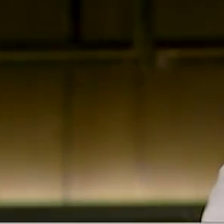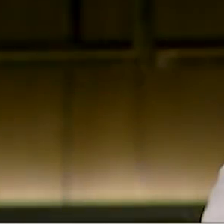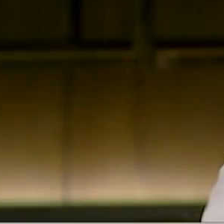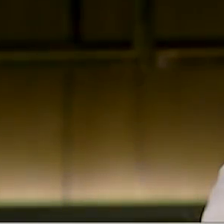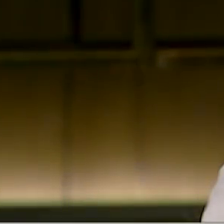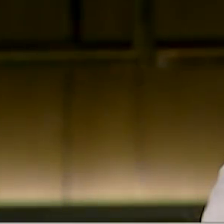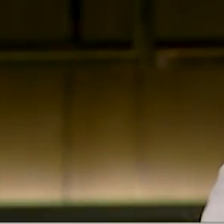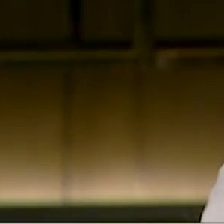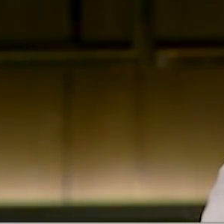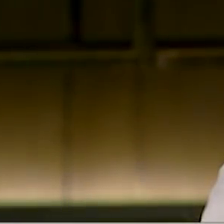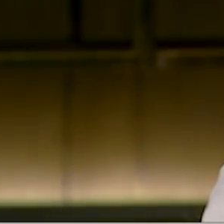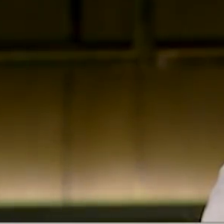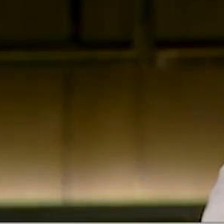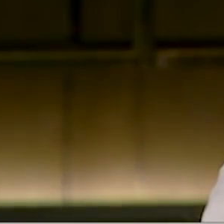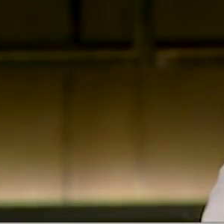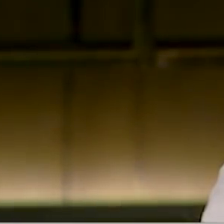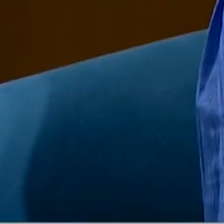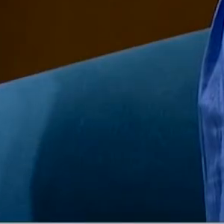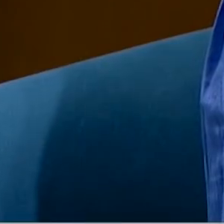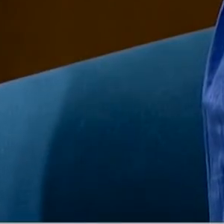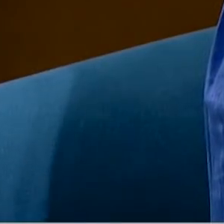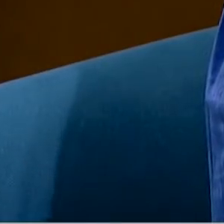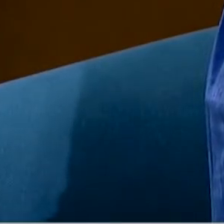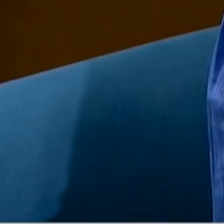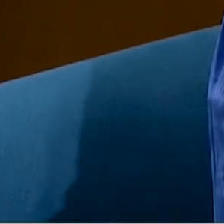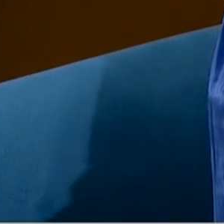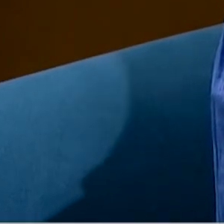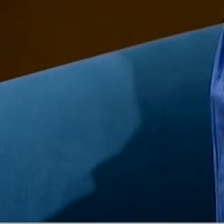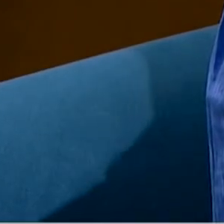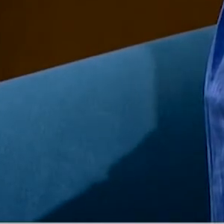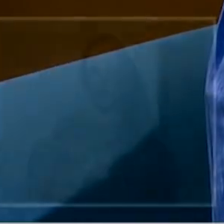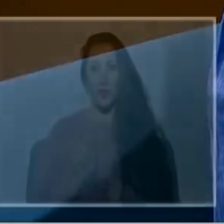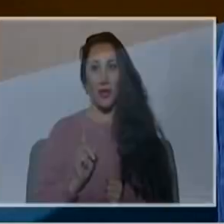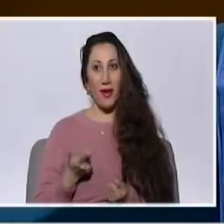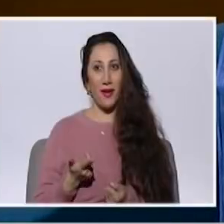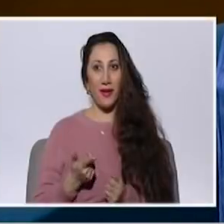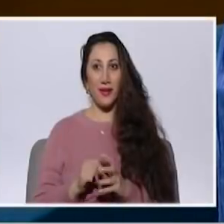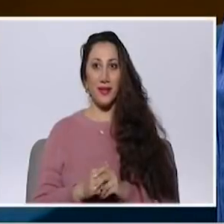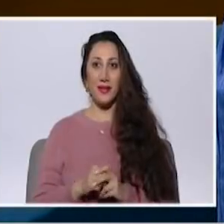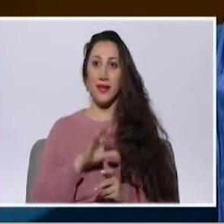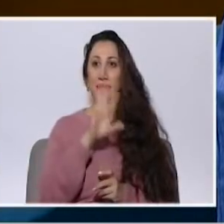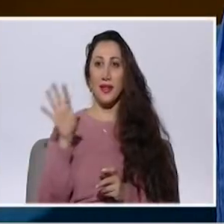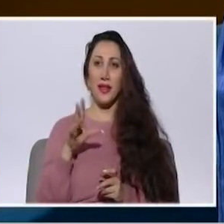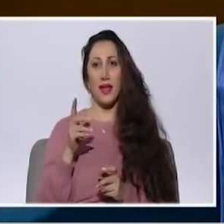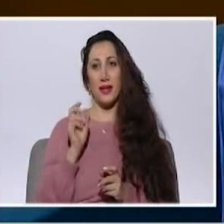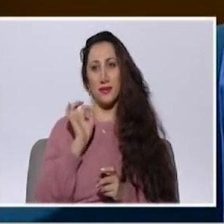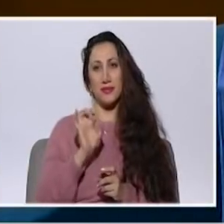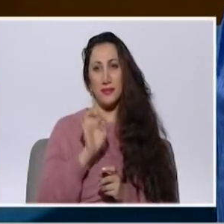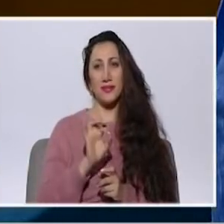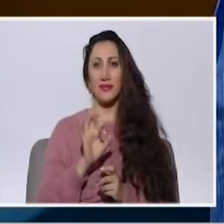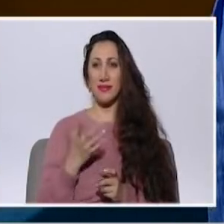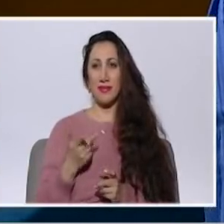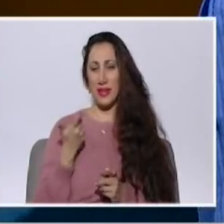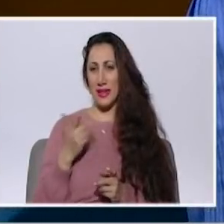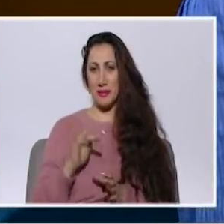رد فعل الناس حواليكي لما شافوا نور كان ايه؟ رد فعل الناس، في ناس كانت بتقول حاجات سلبيه زي اللي هو